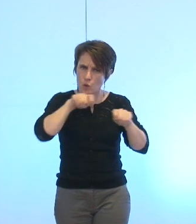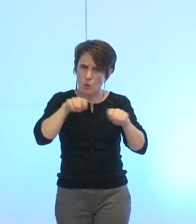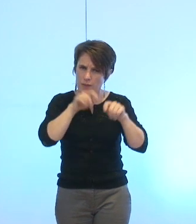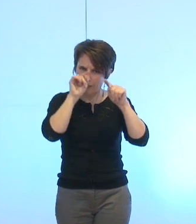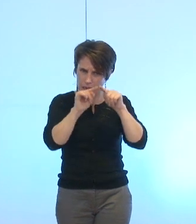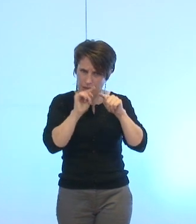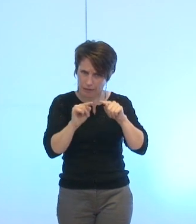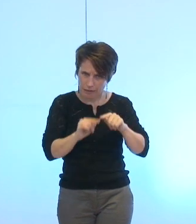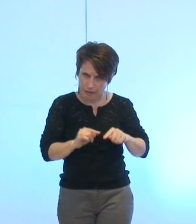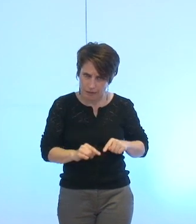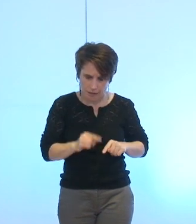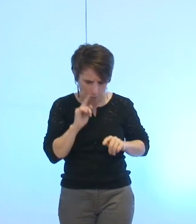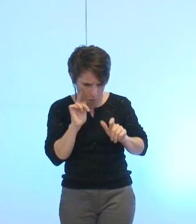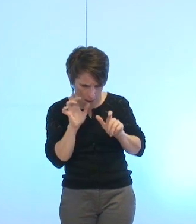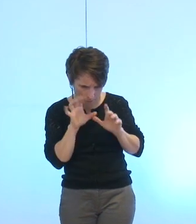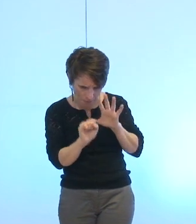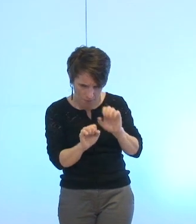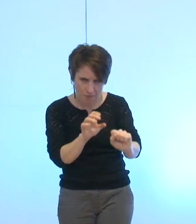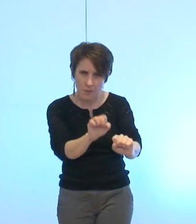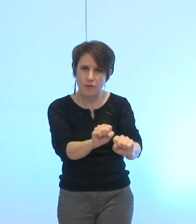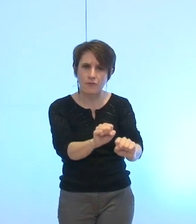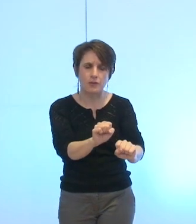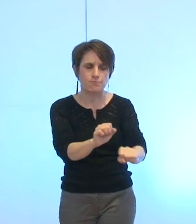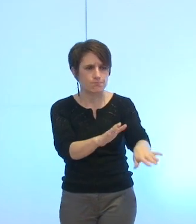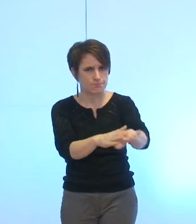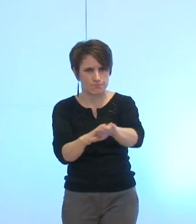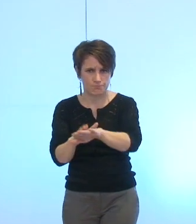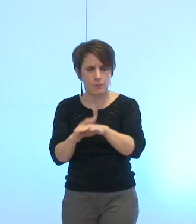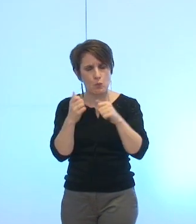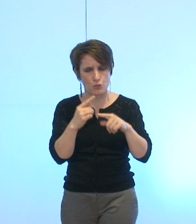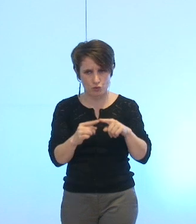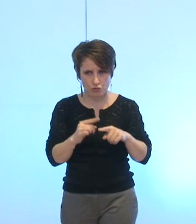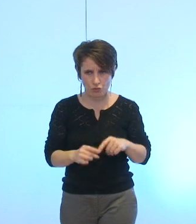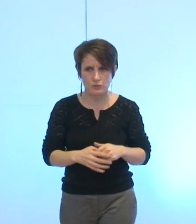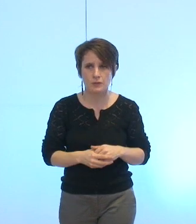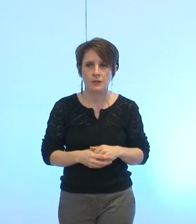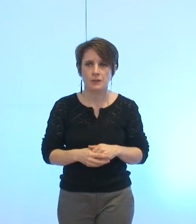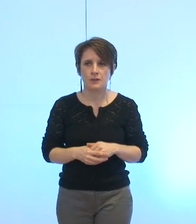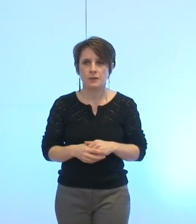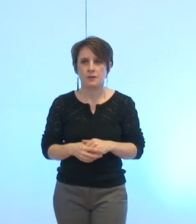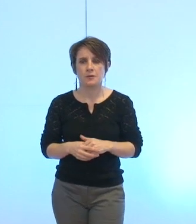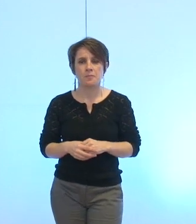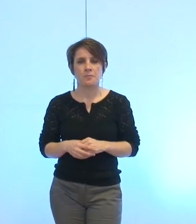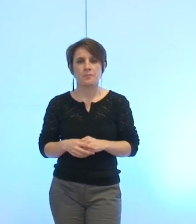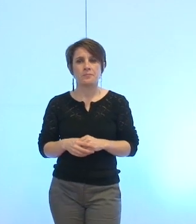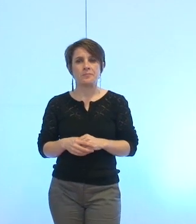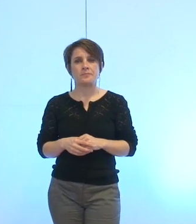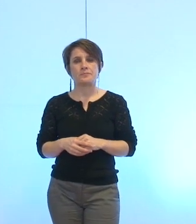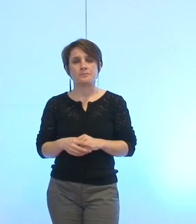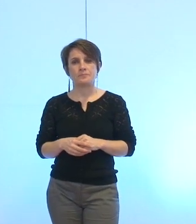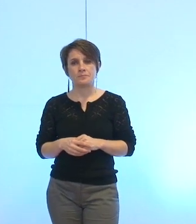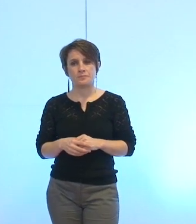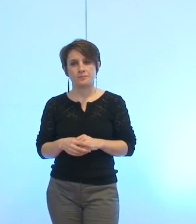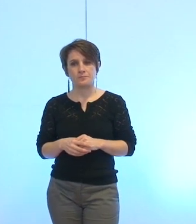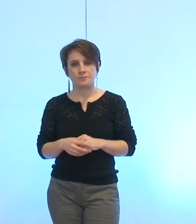permettez insister sur un certain nombre d'autres facteurs impactants pour vous dire simplement que un certain